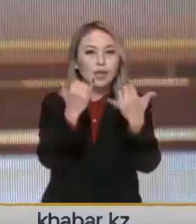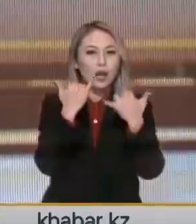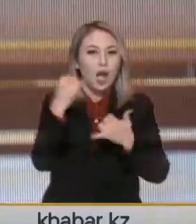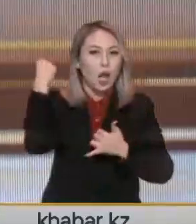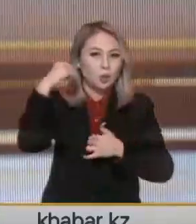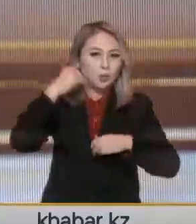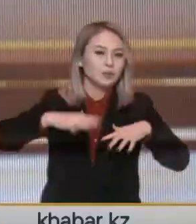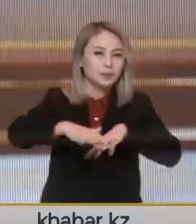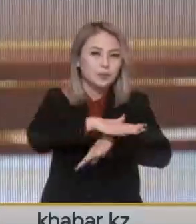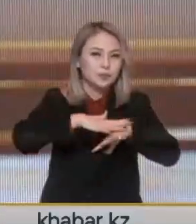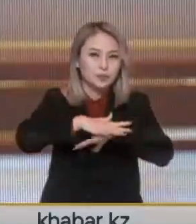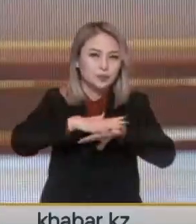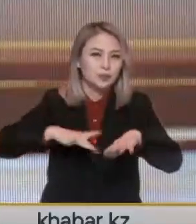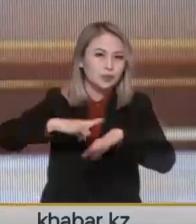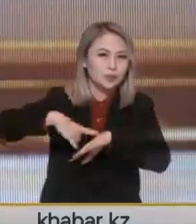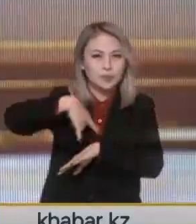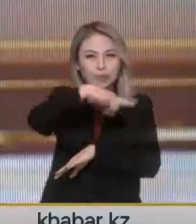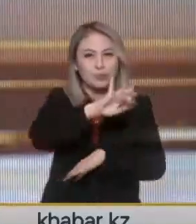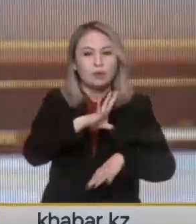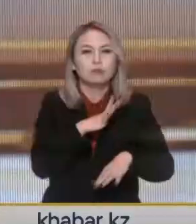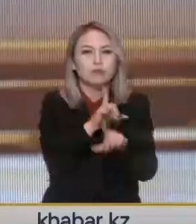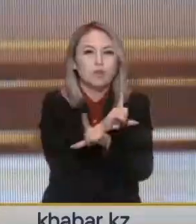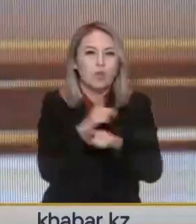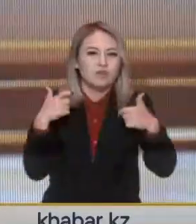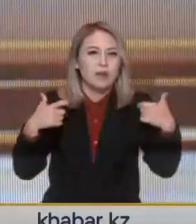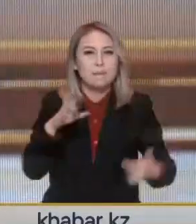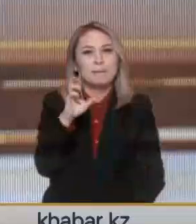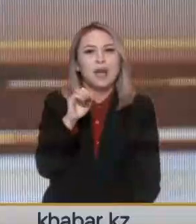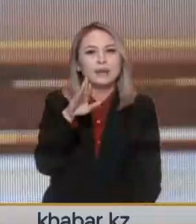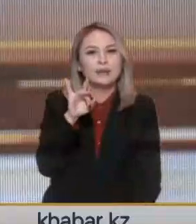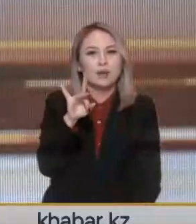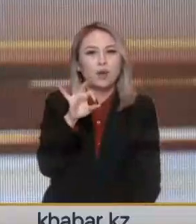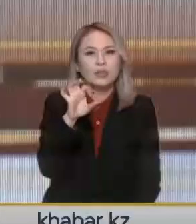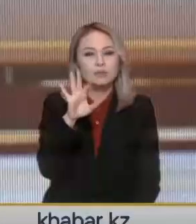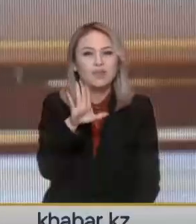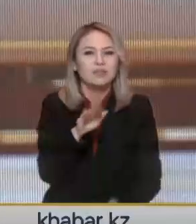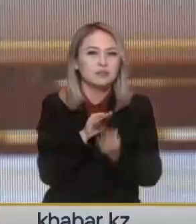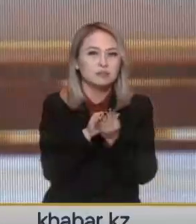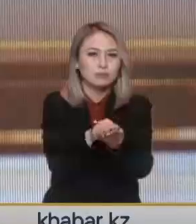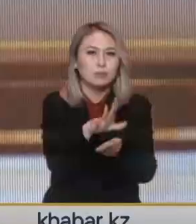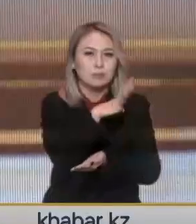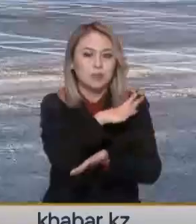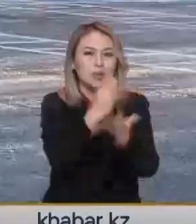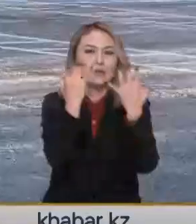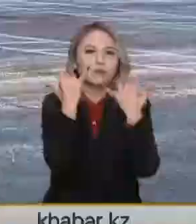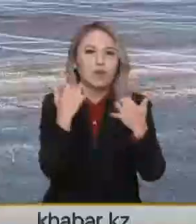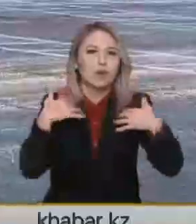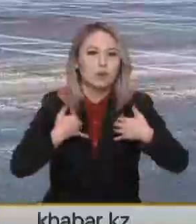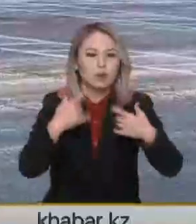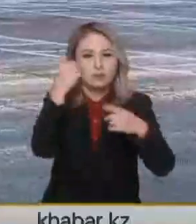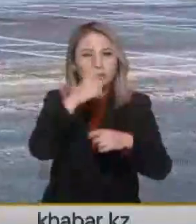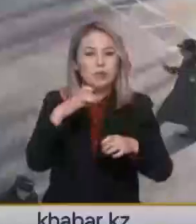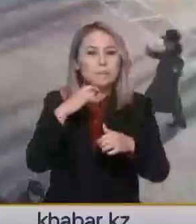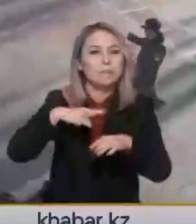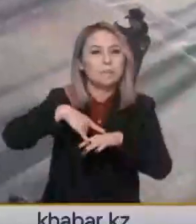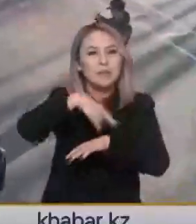Бүгін Ақтөбе халқы тікұшақ апатынан қаза тапқан офицер Батыр Оразымбетовті ақтық сапарға шығарып салды. Қаралы жиын ұшқыш